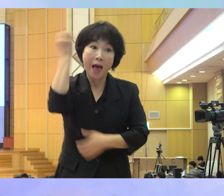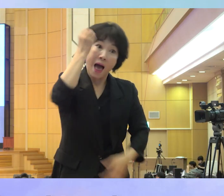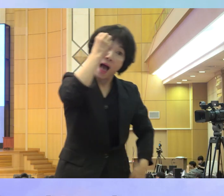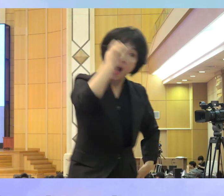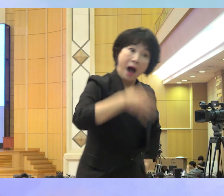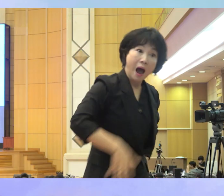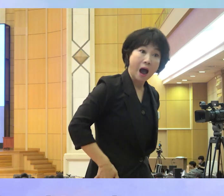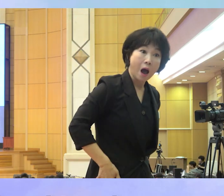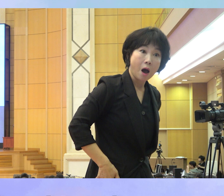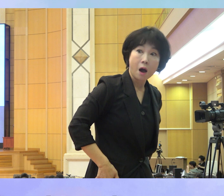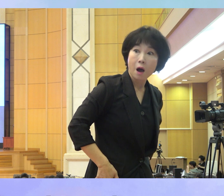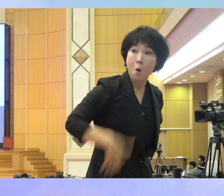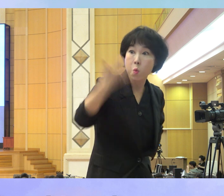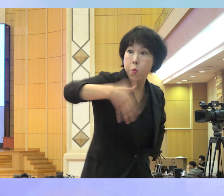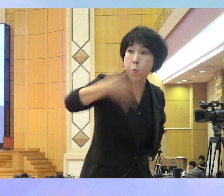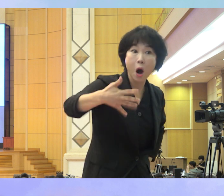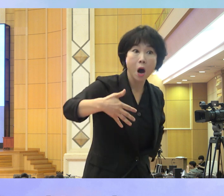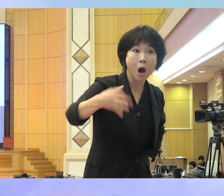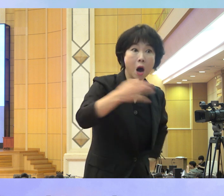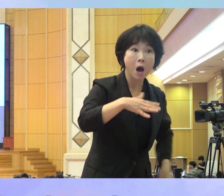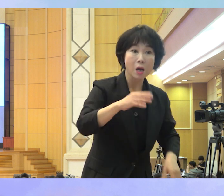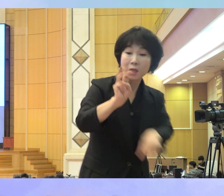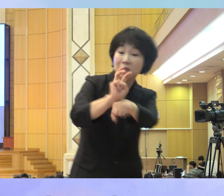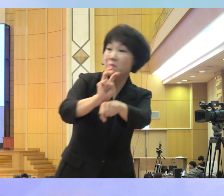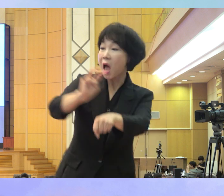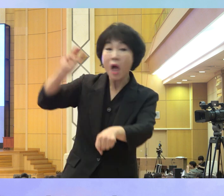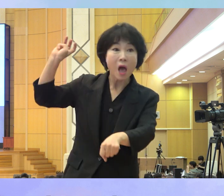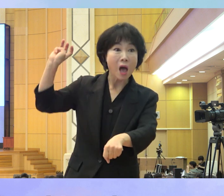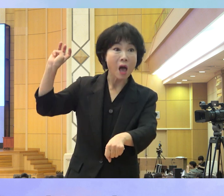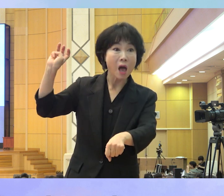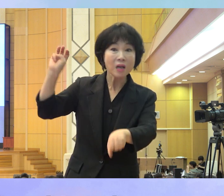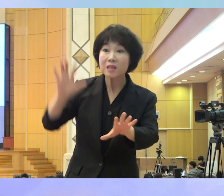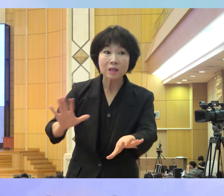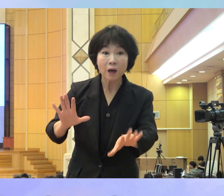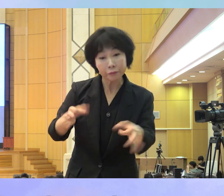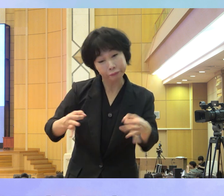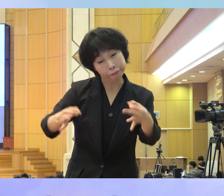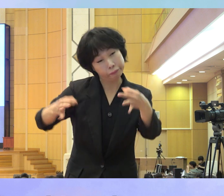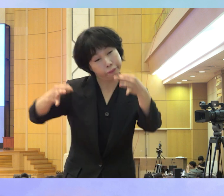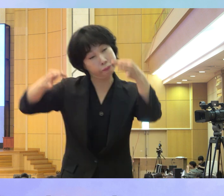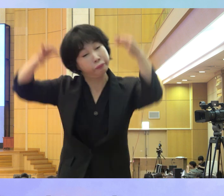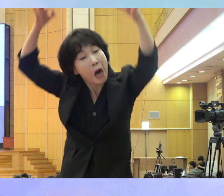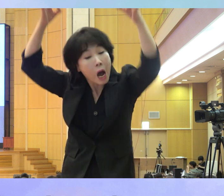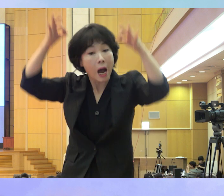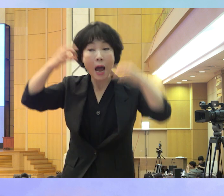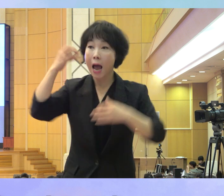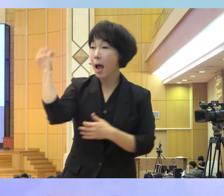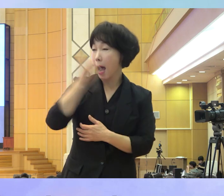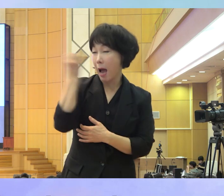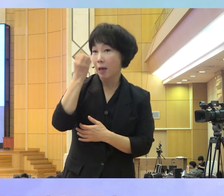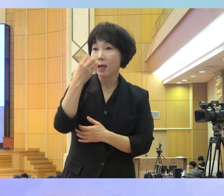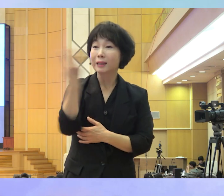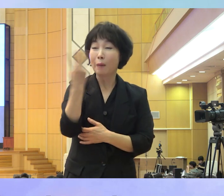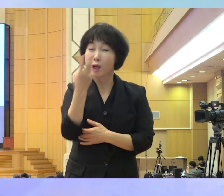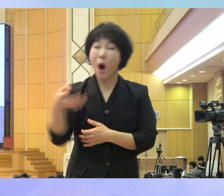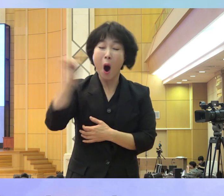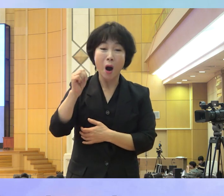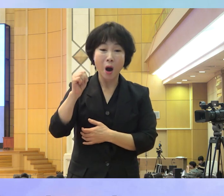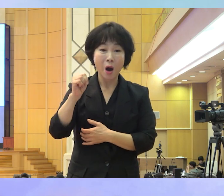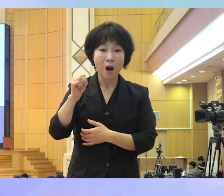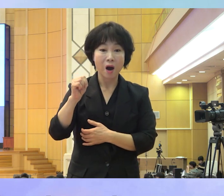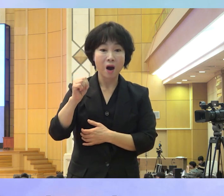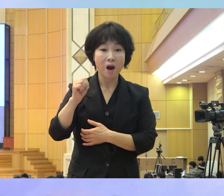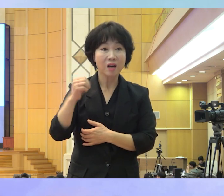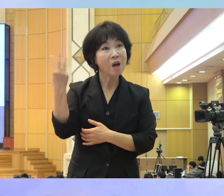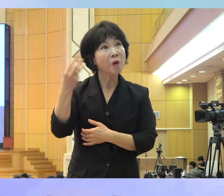제가 그분을 만나서 간증소리를 들었는데, 그때 3천억이면 지금 그 가치를 환산해 보면